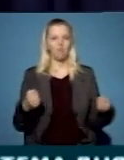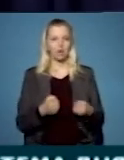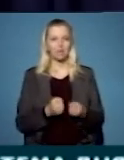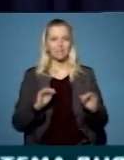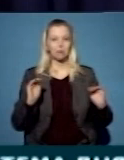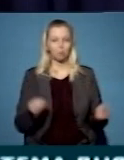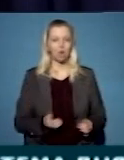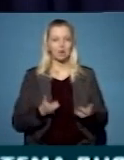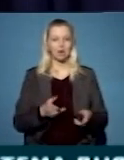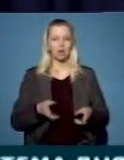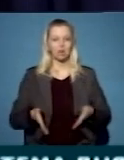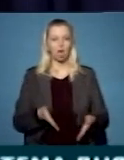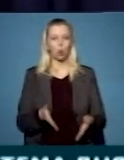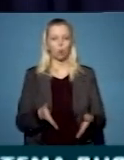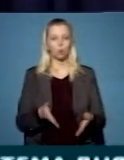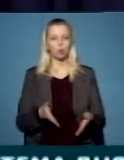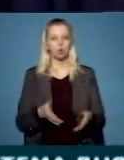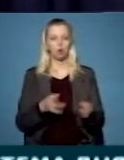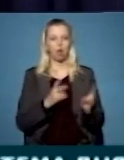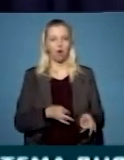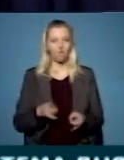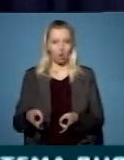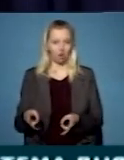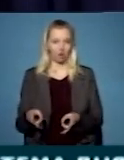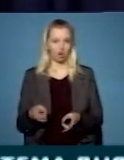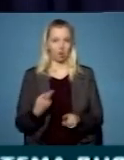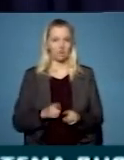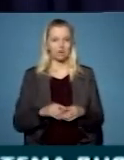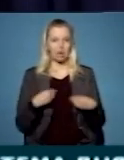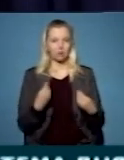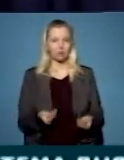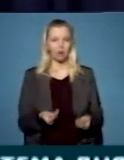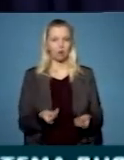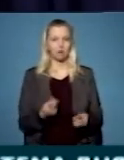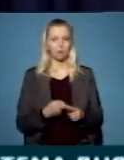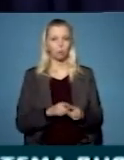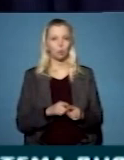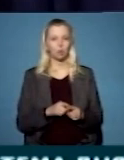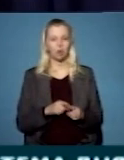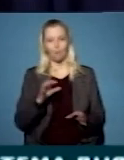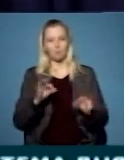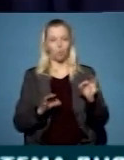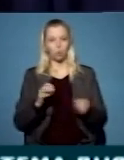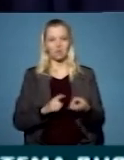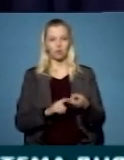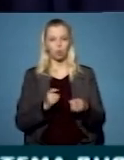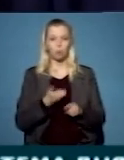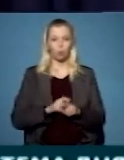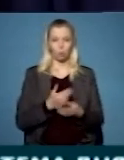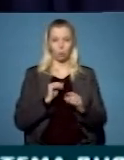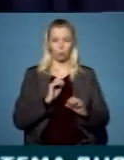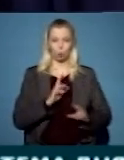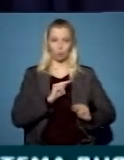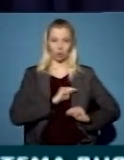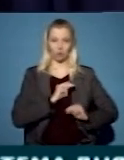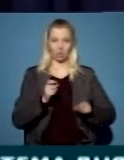кількість дорожньо-транспортних пригод, зменшити кількість аварій. І це це буде прямо пропорційний зв'язок. Чим більше ми будемо працювати зі